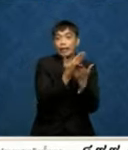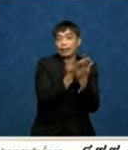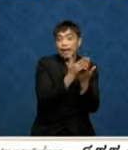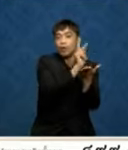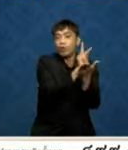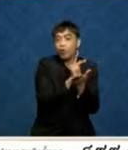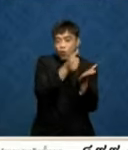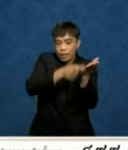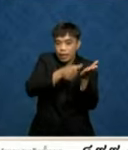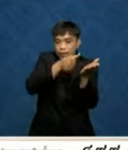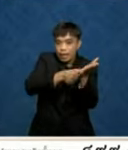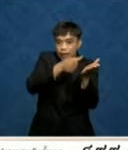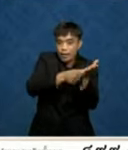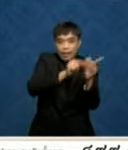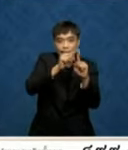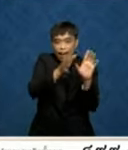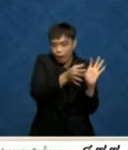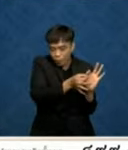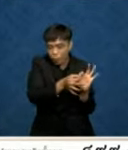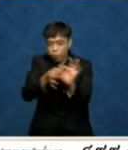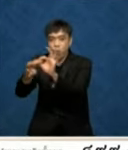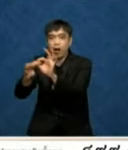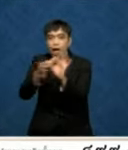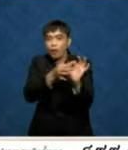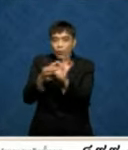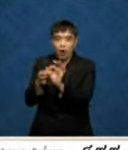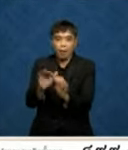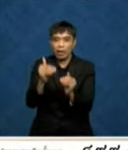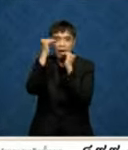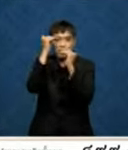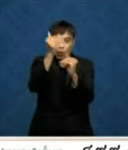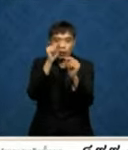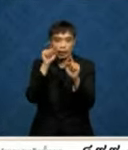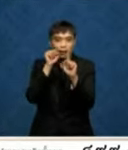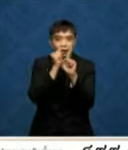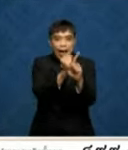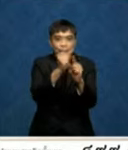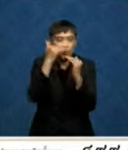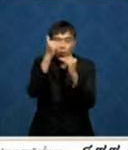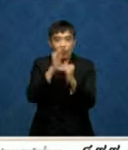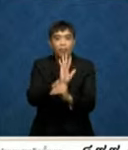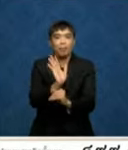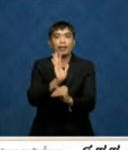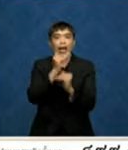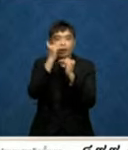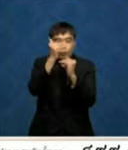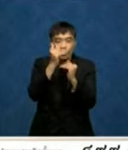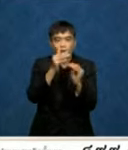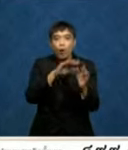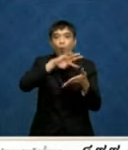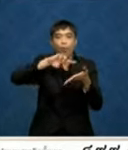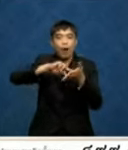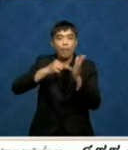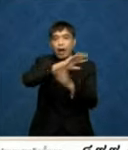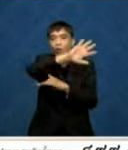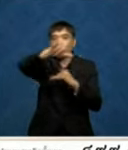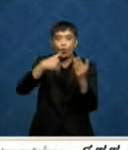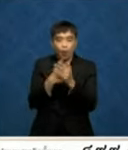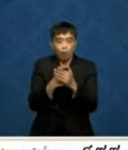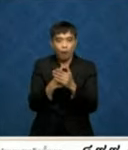จึงไม่ได้มุ่งหมายเฉพาะกรณีมีข้อผูกพันที่ต้องจ่ายเป็นที่แน่นอนแล้วเท่านั้นแต่หมายความรวมถึงข้อผูกพันที่อาจทำให้ต้อง